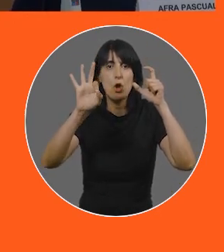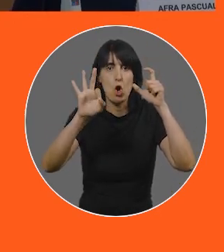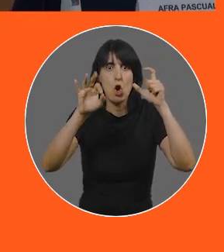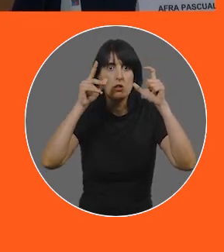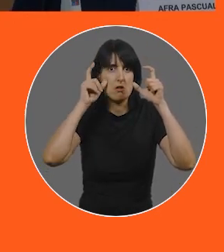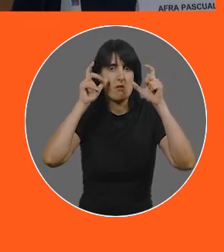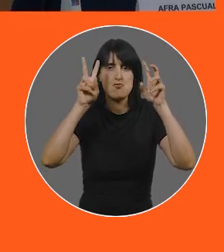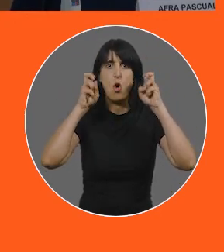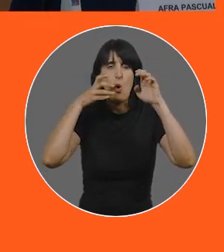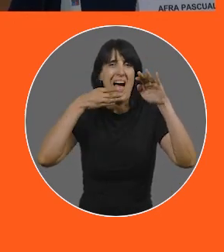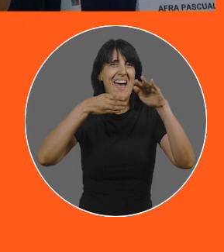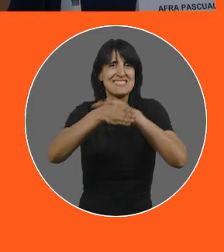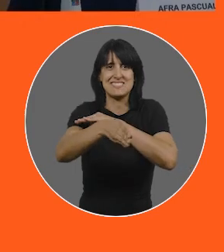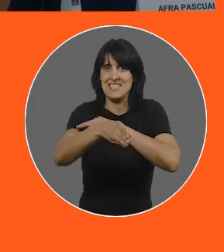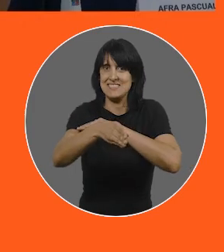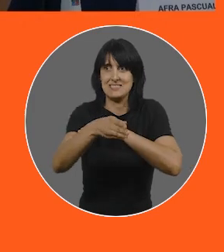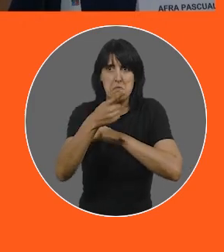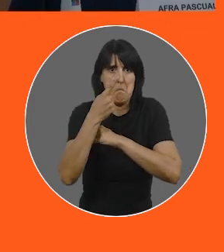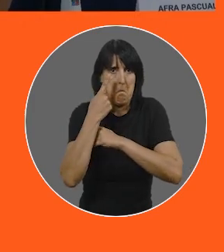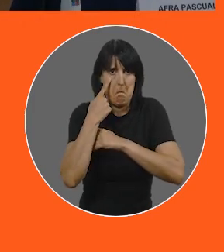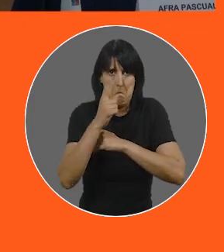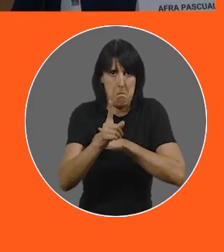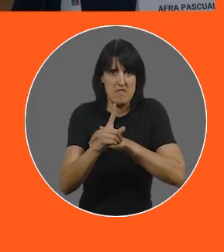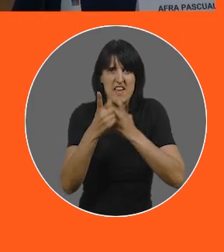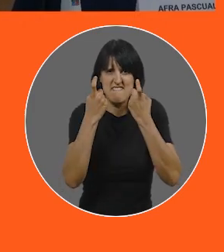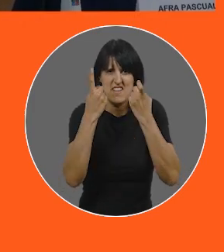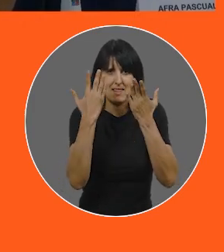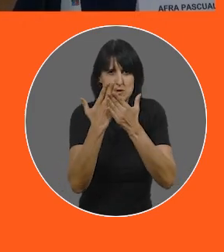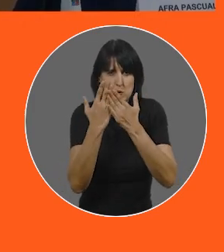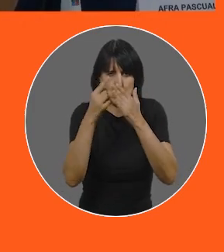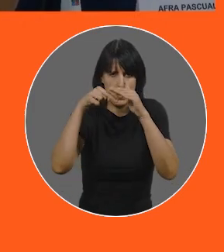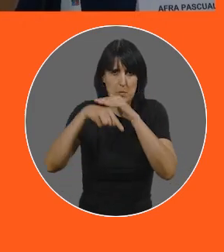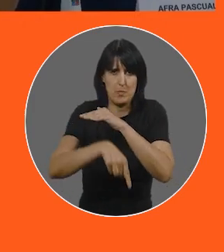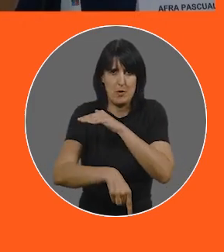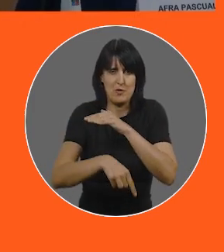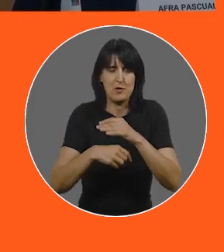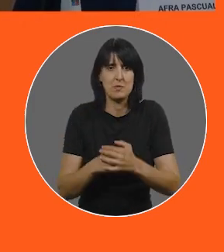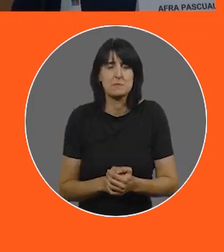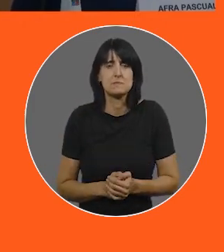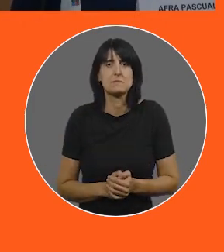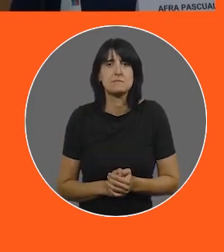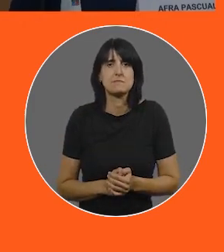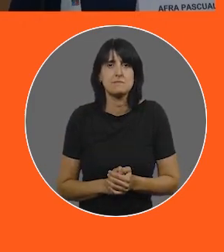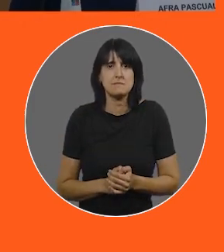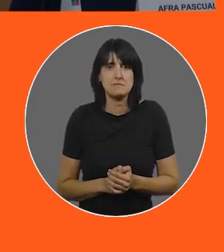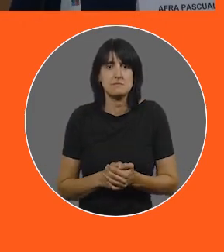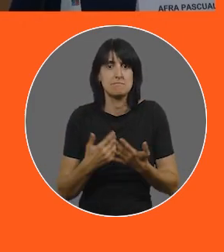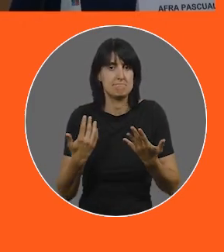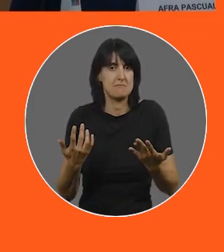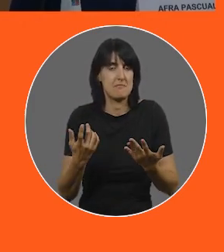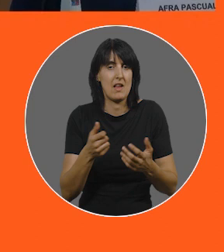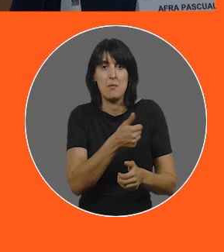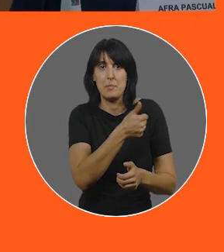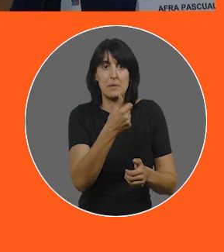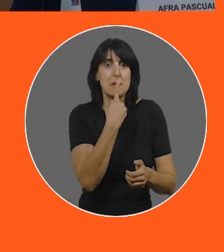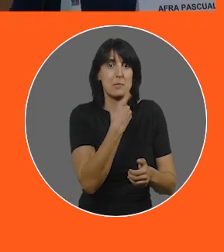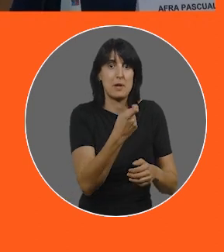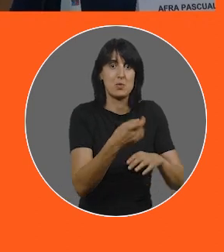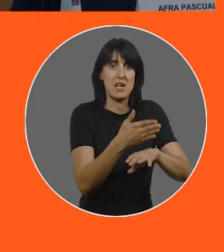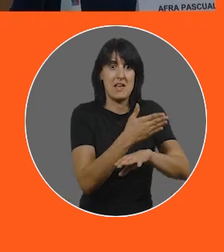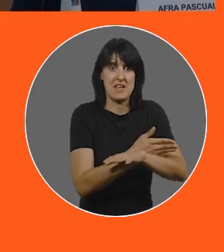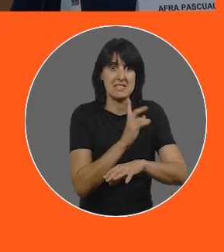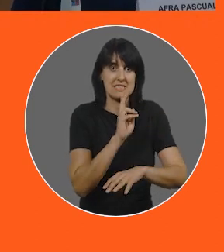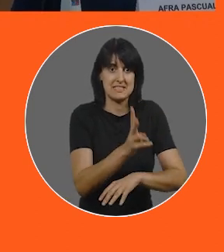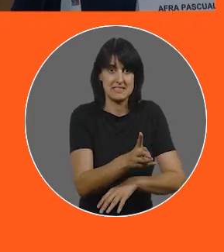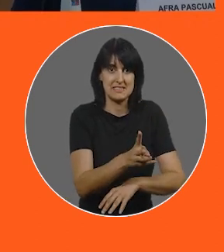perspectiva d'accés que encara no la sabem ni l'hem d'estudiar. Per tant, tornant a la primera pregunta